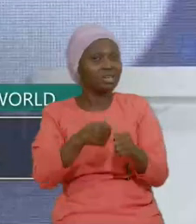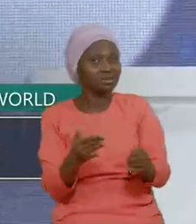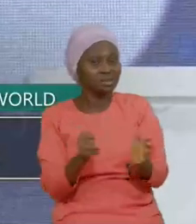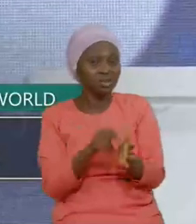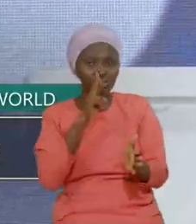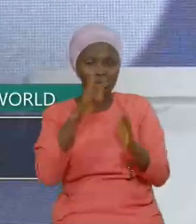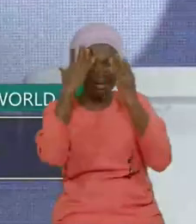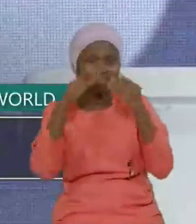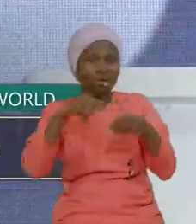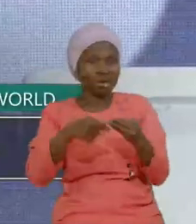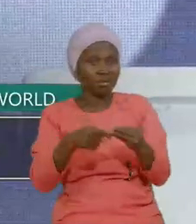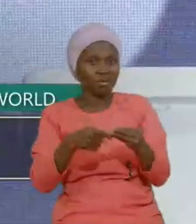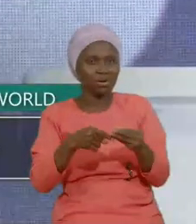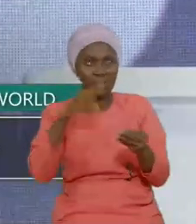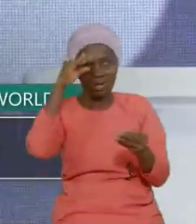Et